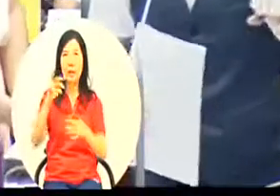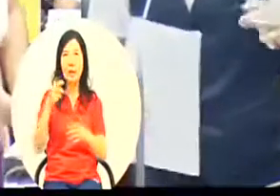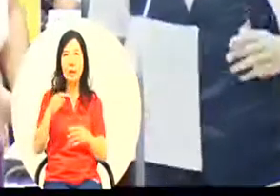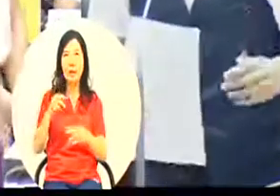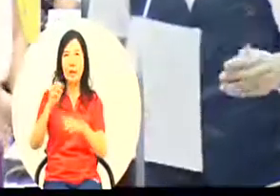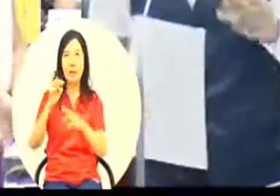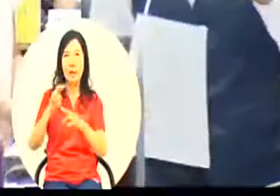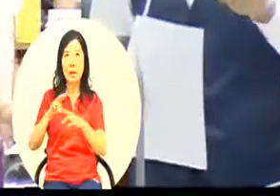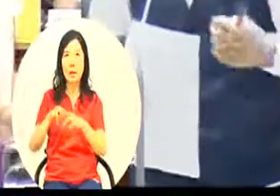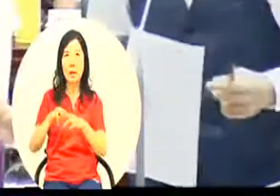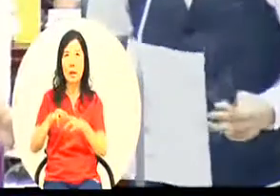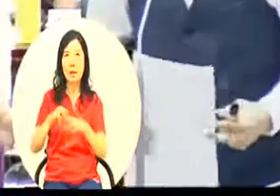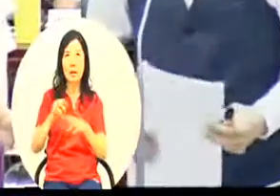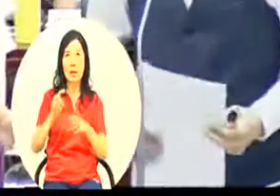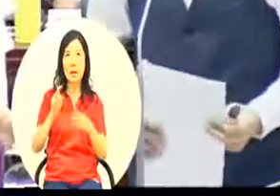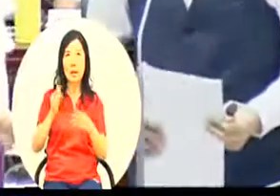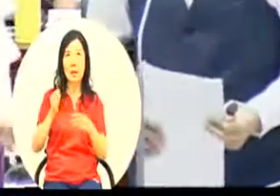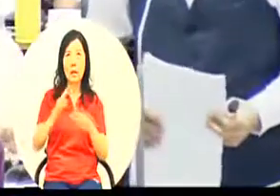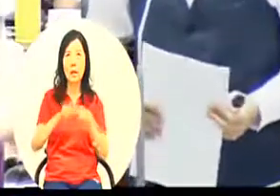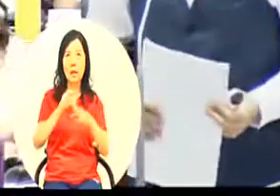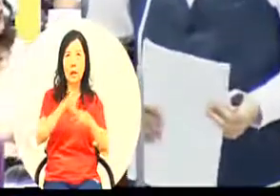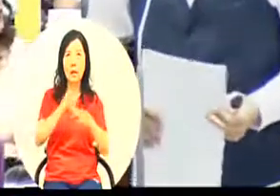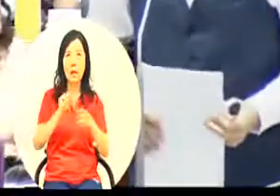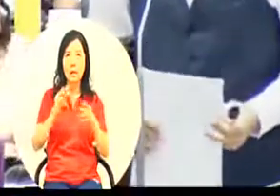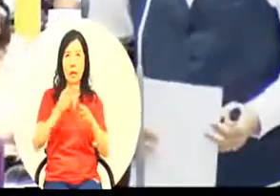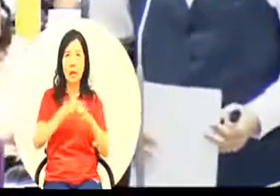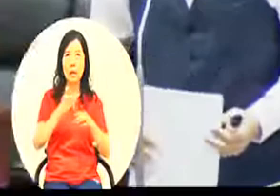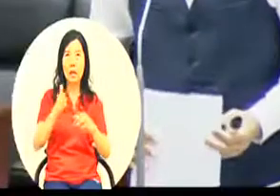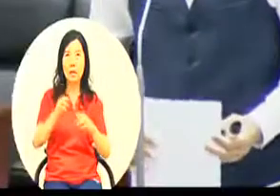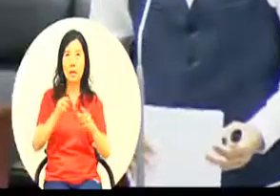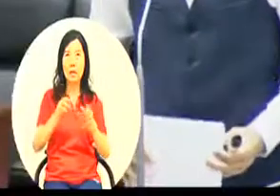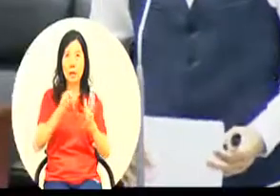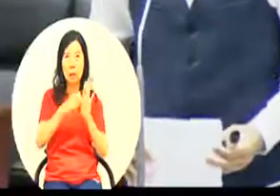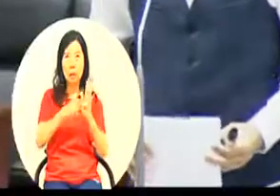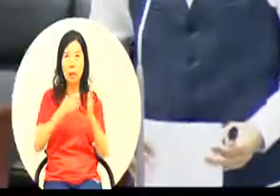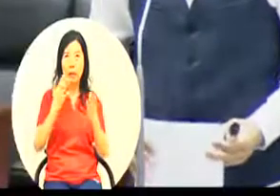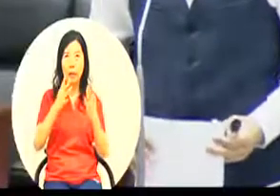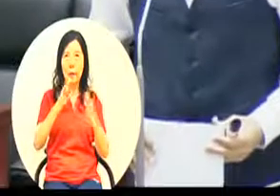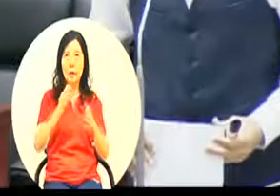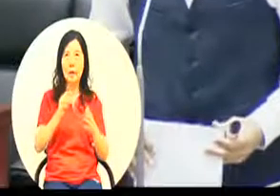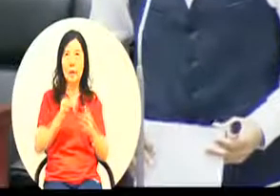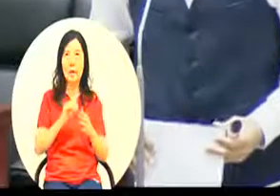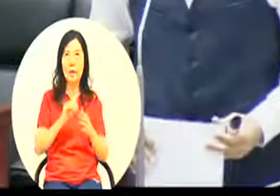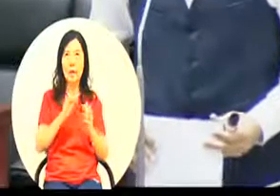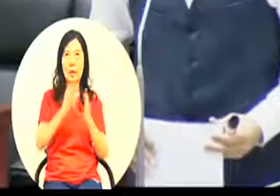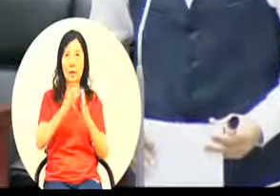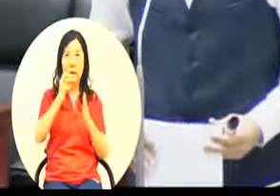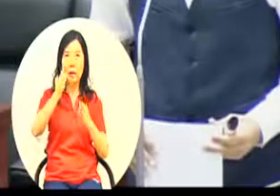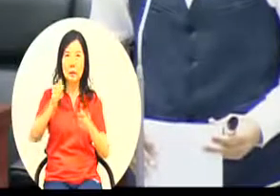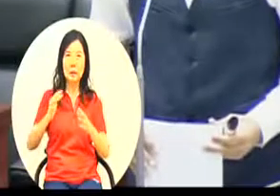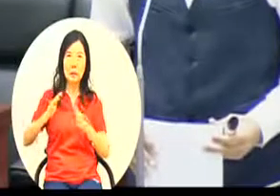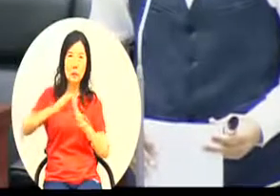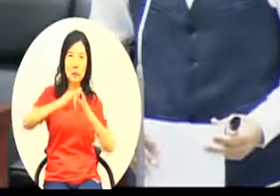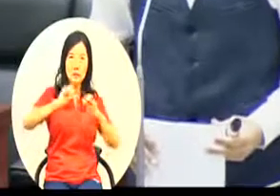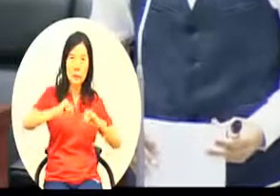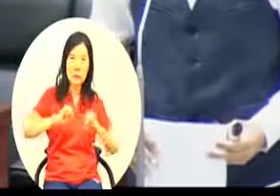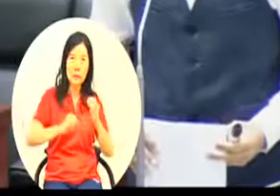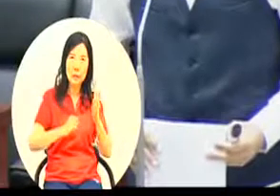坐。 是谢谢主席，谢谢罗燕。我可能澄清一下，可能姚局长刚才他回答的是富康巴士的经